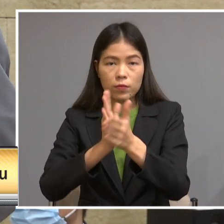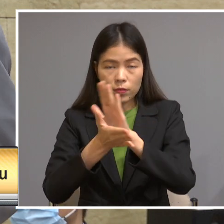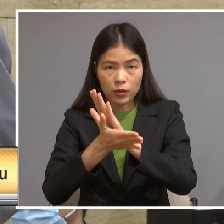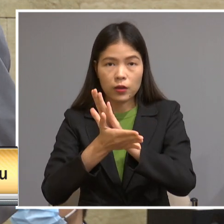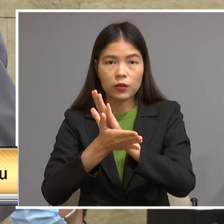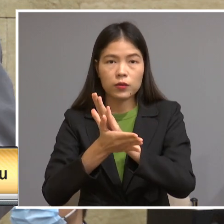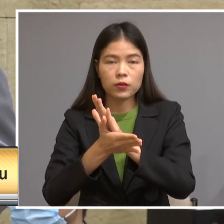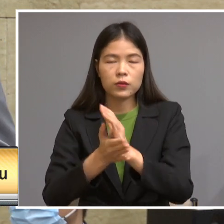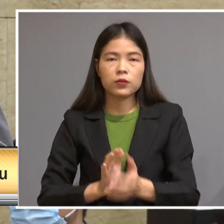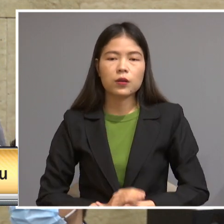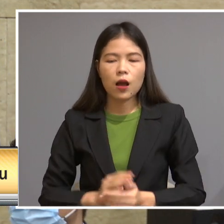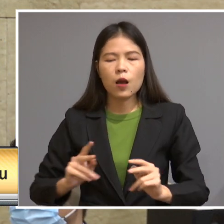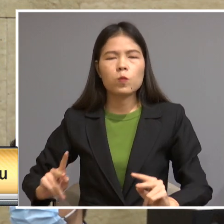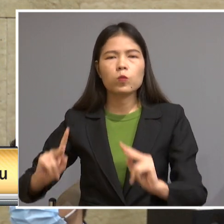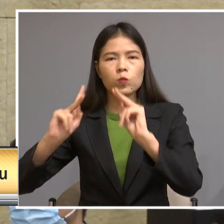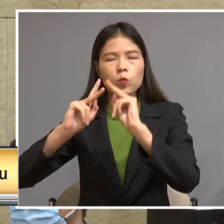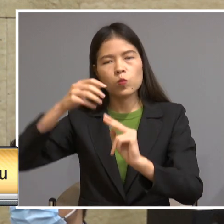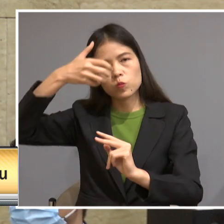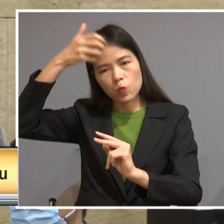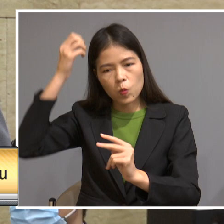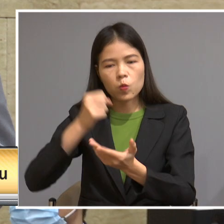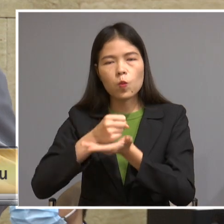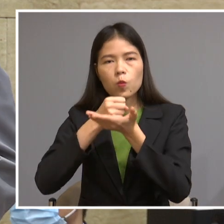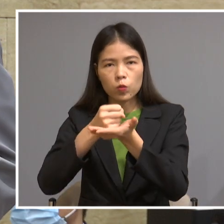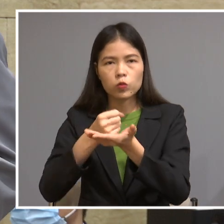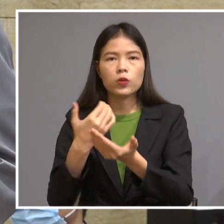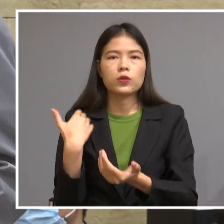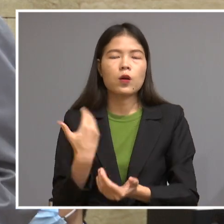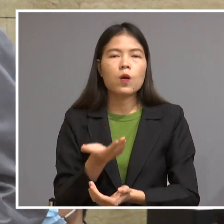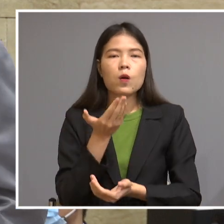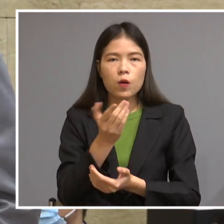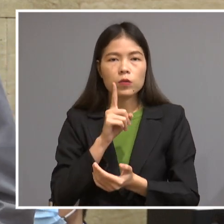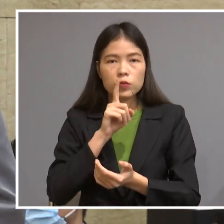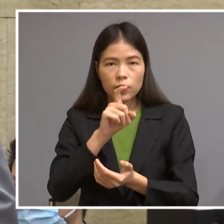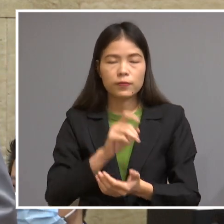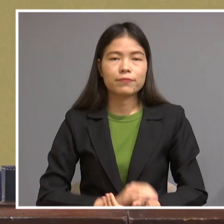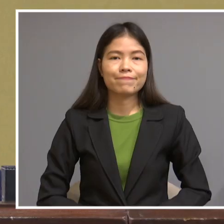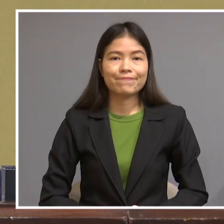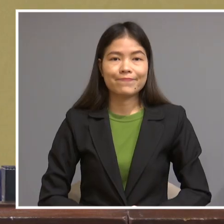ทย